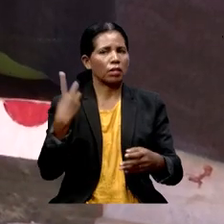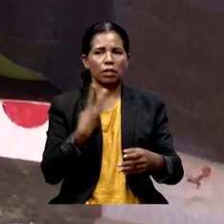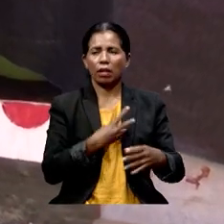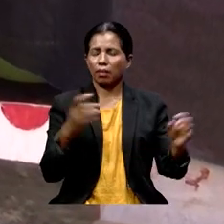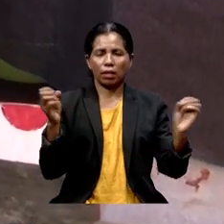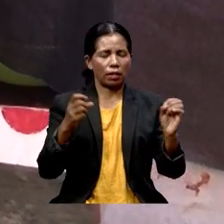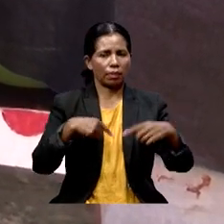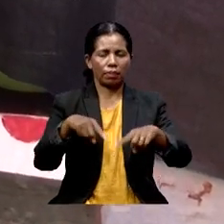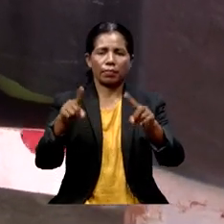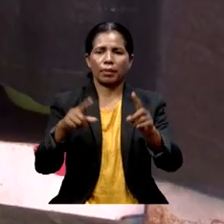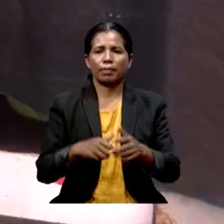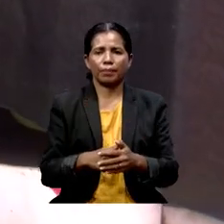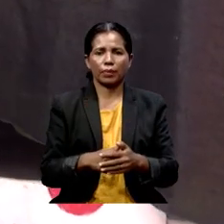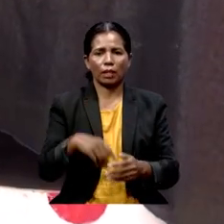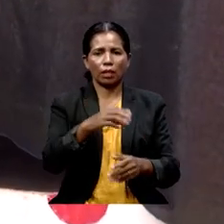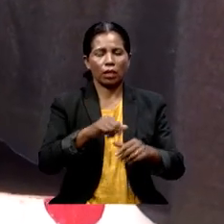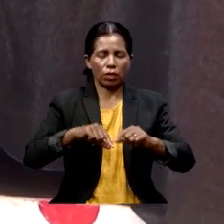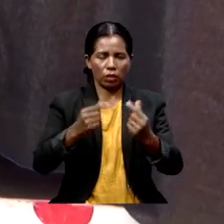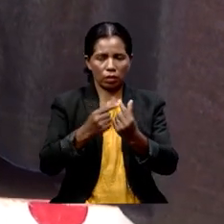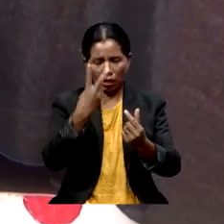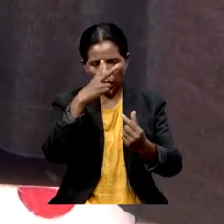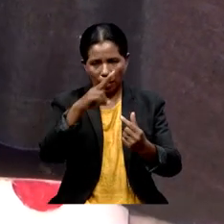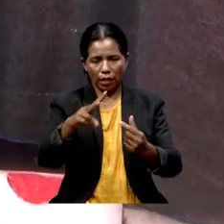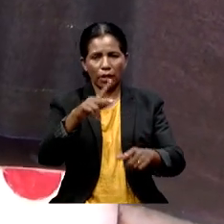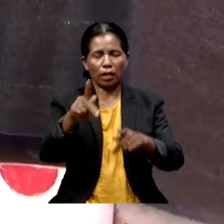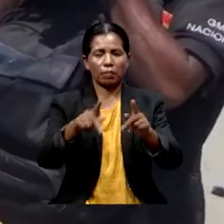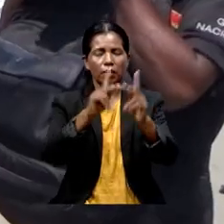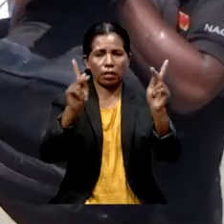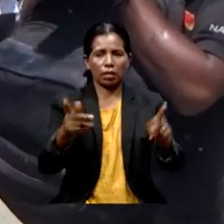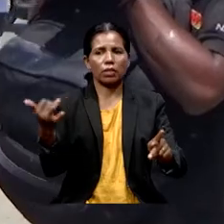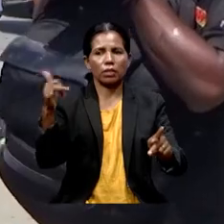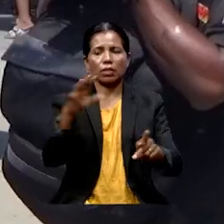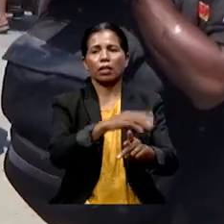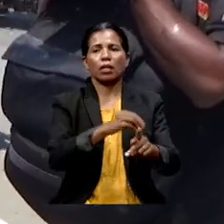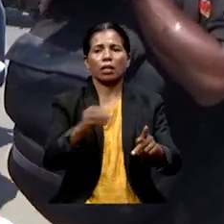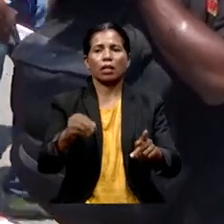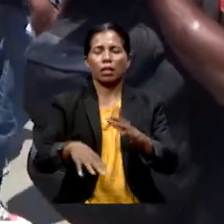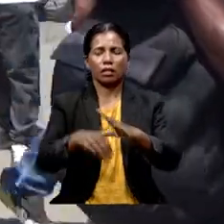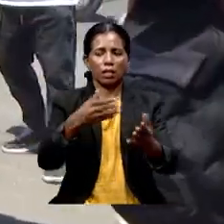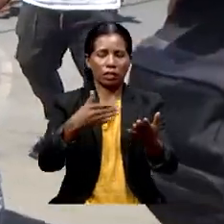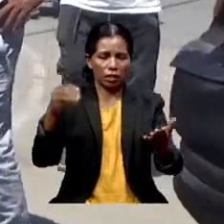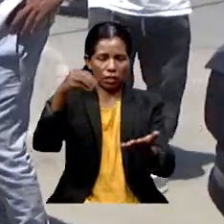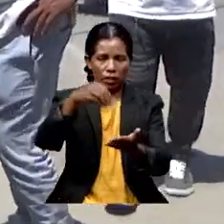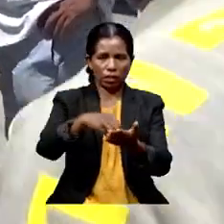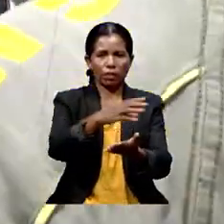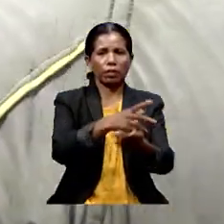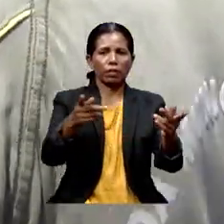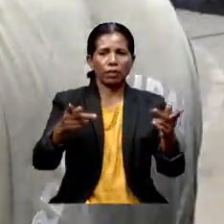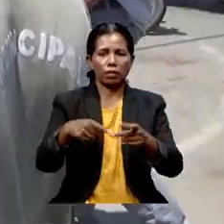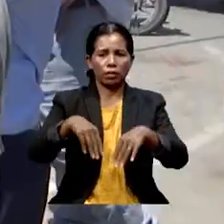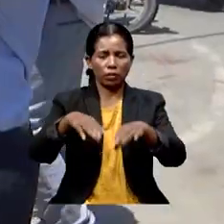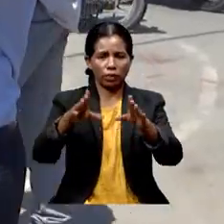berapa? Alain dene ekipa konjunta ne kontinua kontrola ho dihare loja sineja siranian nebe hasai sasan tau iha trotoar leten ho